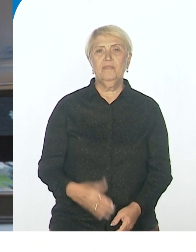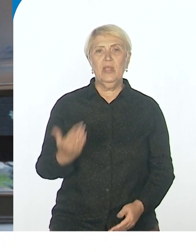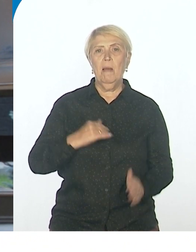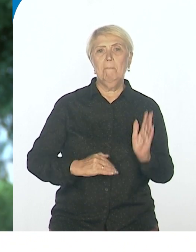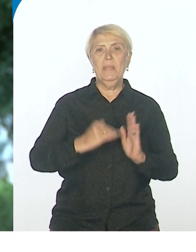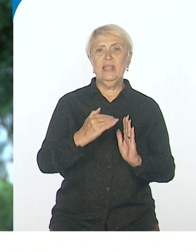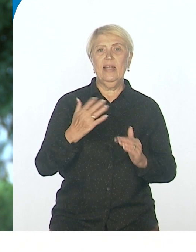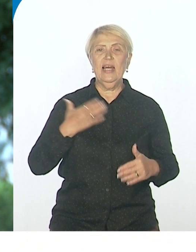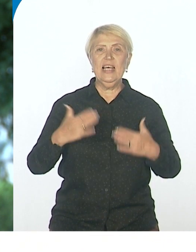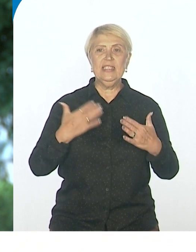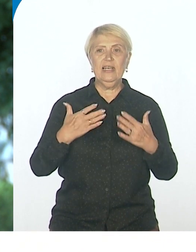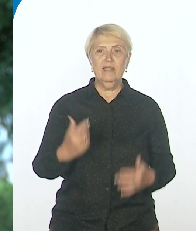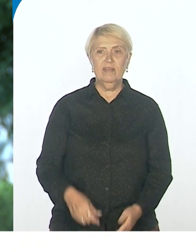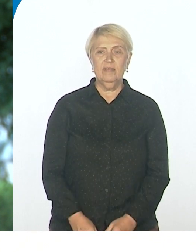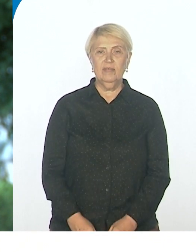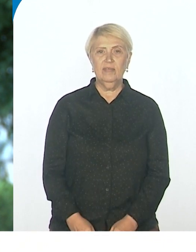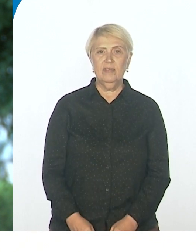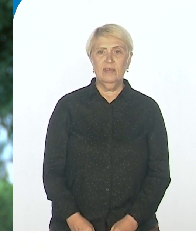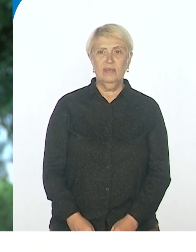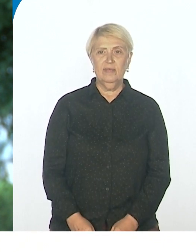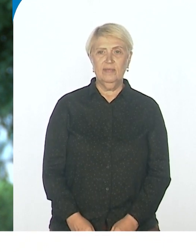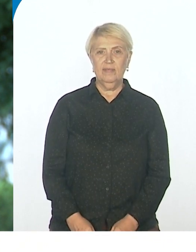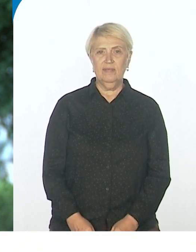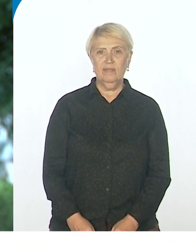дух. Радостнее, когда звоню, потому что,